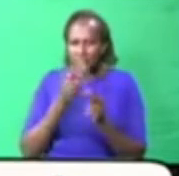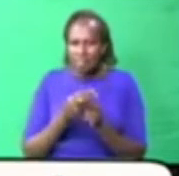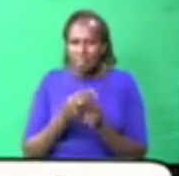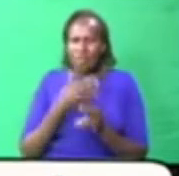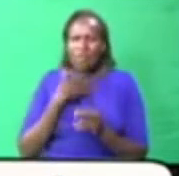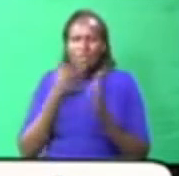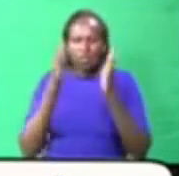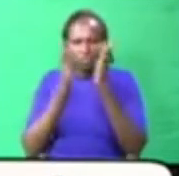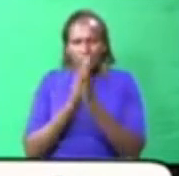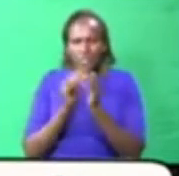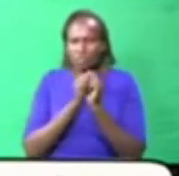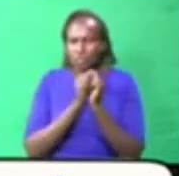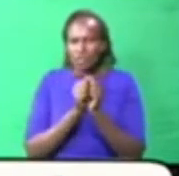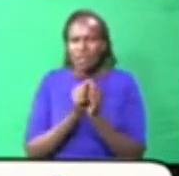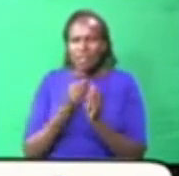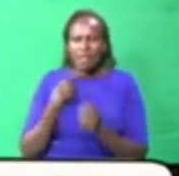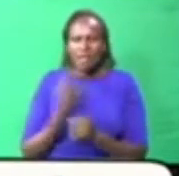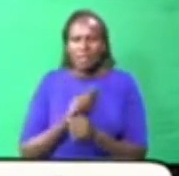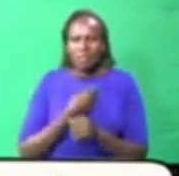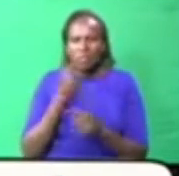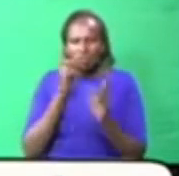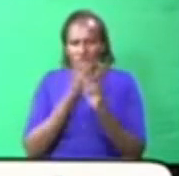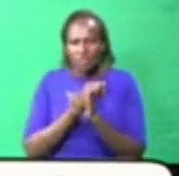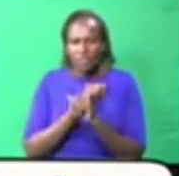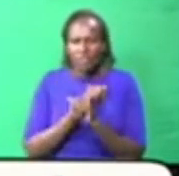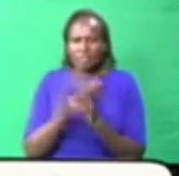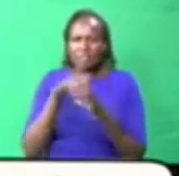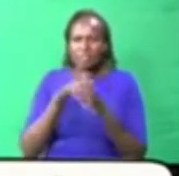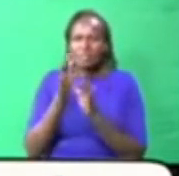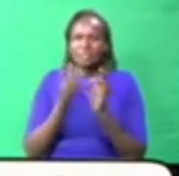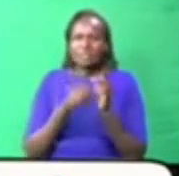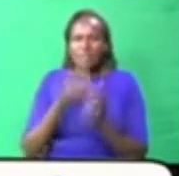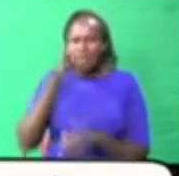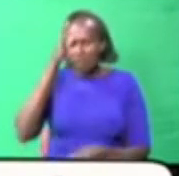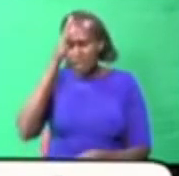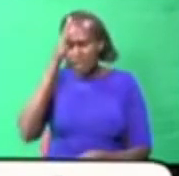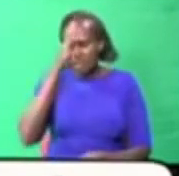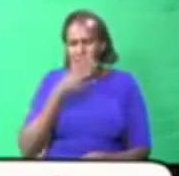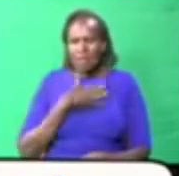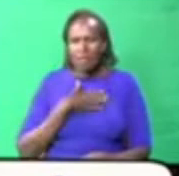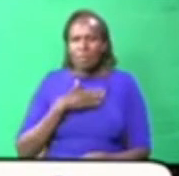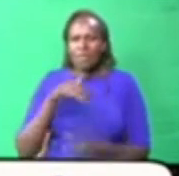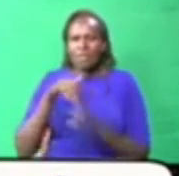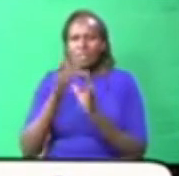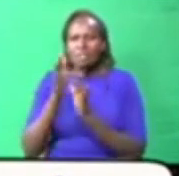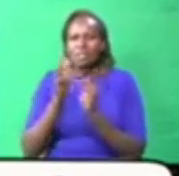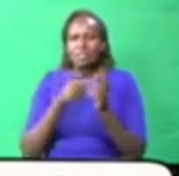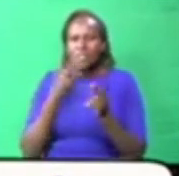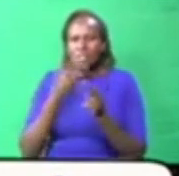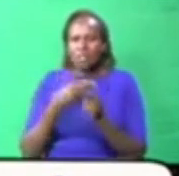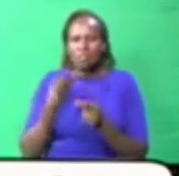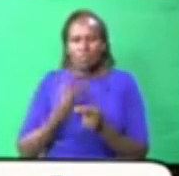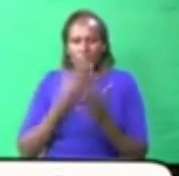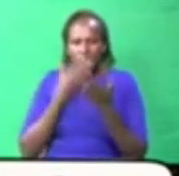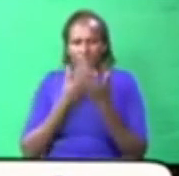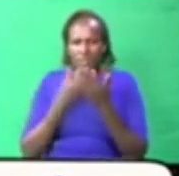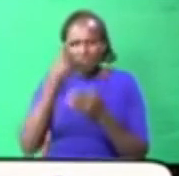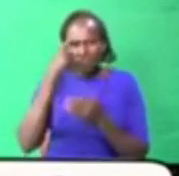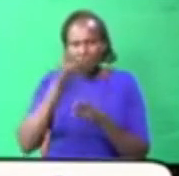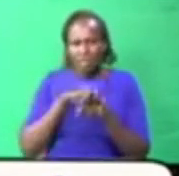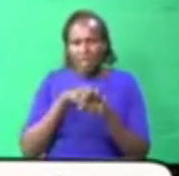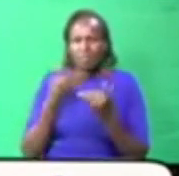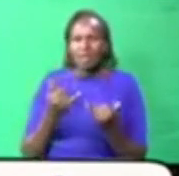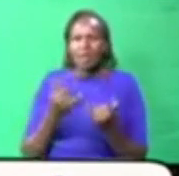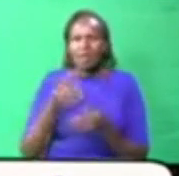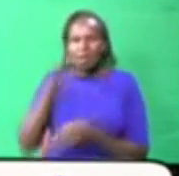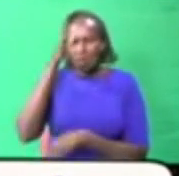kwa pamoja as we conclude in the name of Jesus. Baba wetu wa milele, kwa jina Yesu Kristo na kushukuru kwa sababu ya wakati huu.